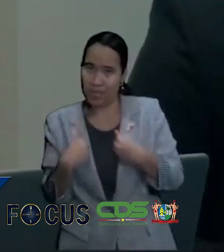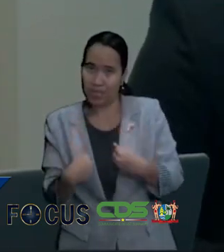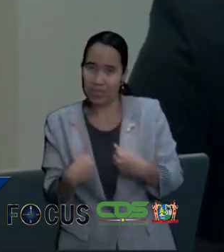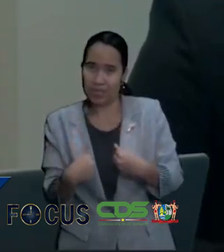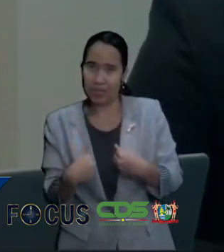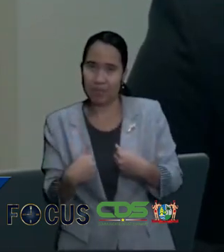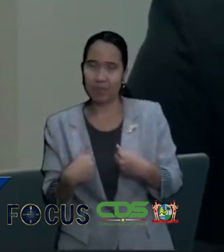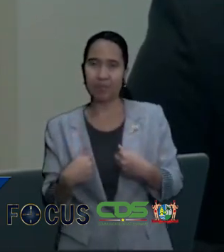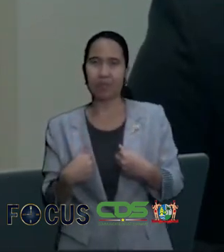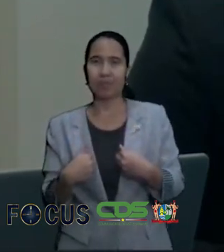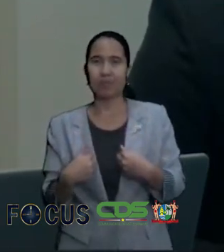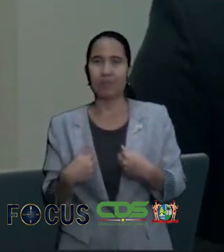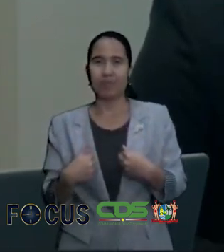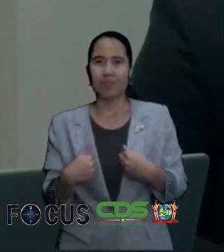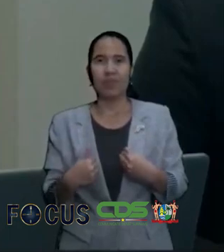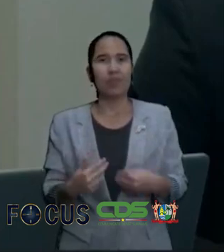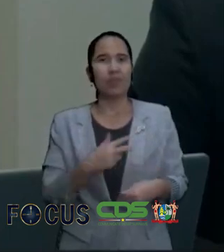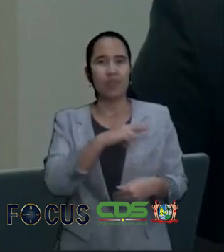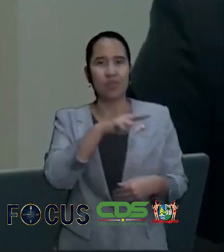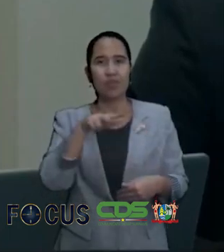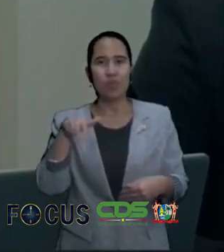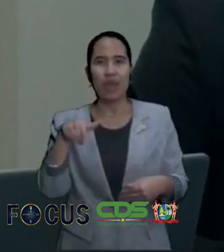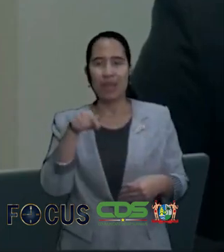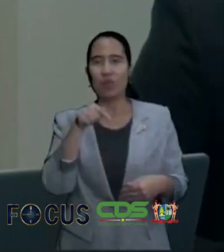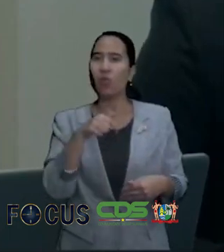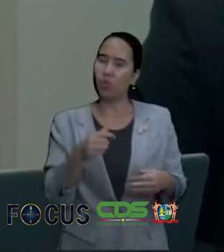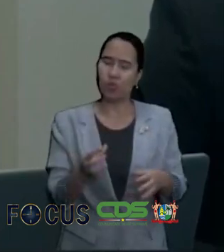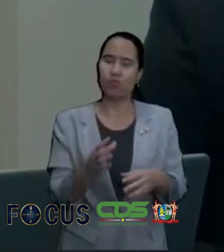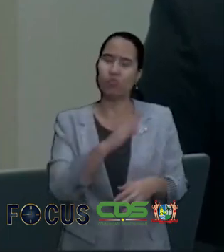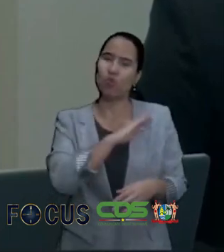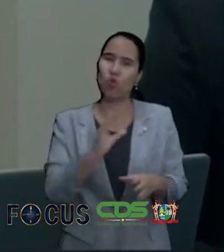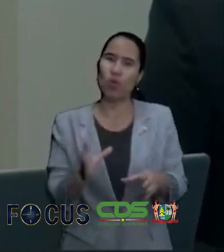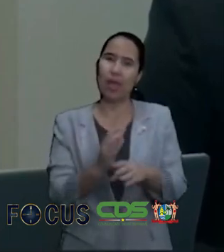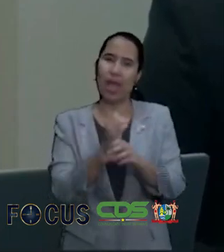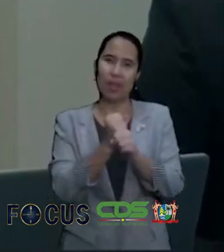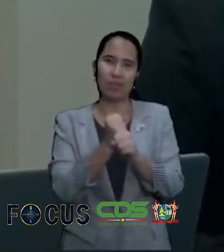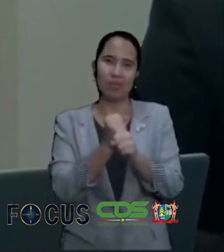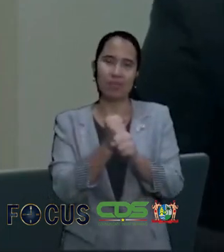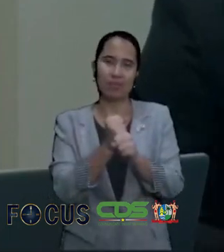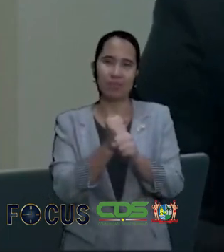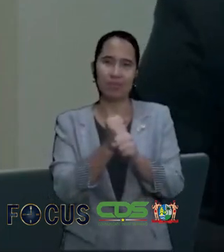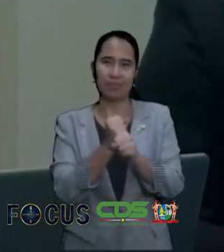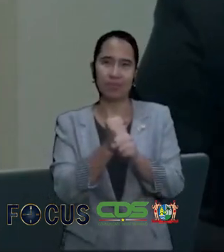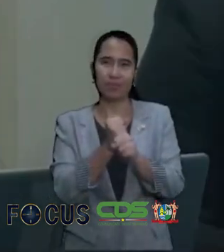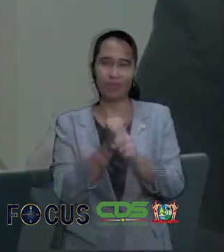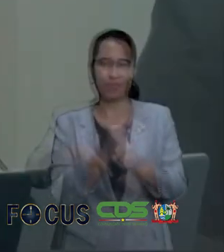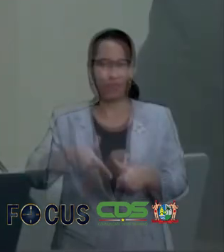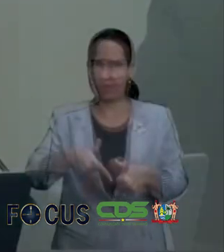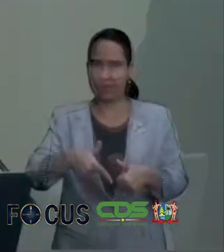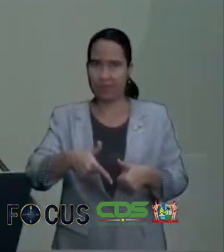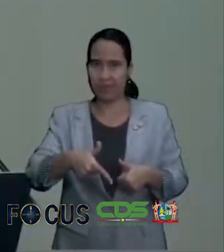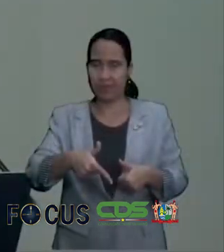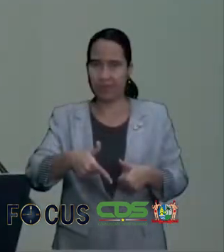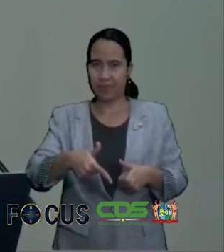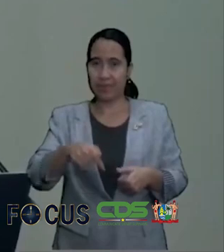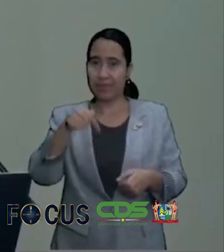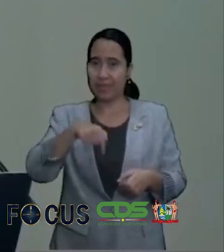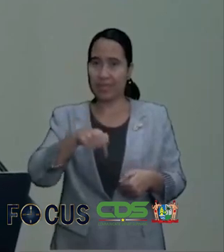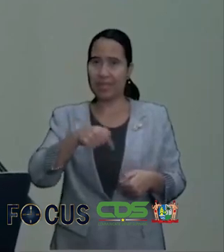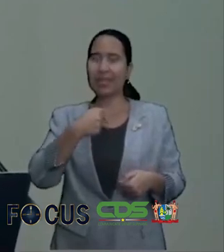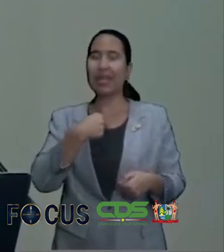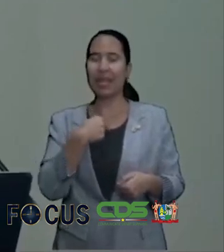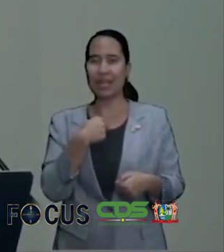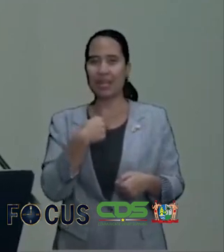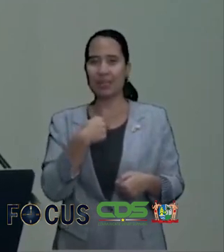afbouw van object naar subject dan ook in nood zullen zitten. En dat zij ook hulp nodig zullen hebben van de regering. Van deze plaats